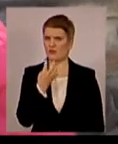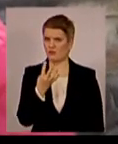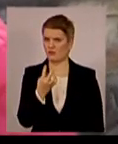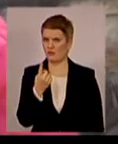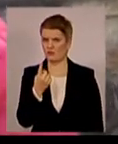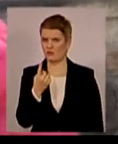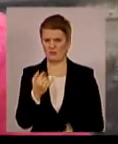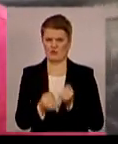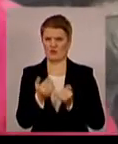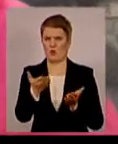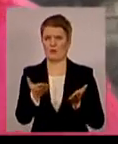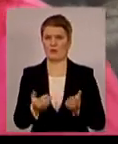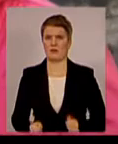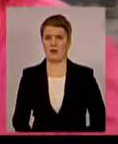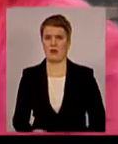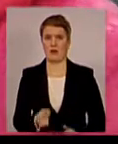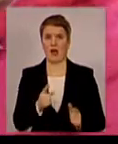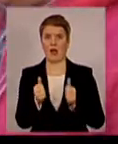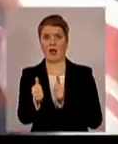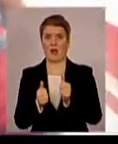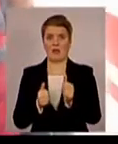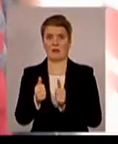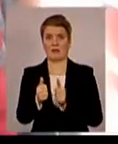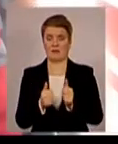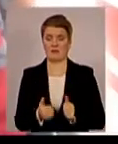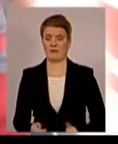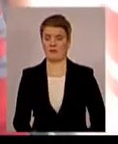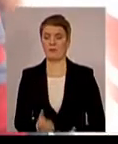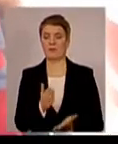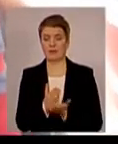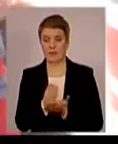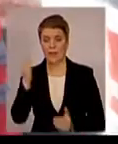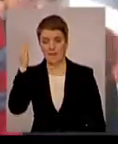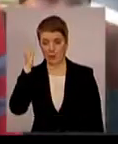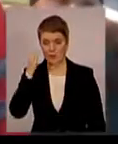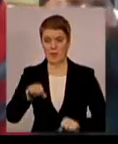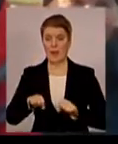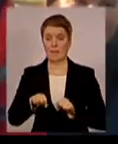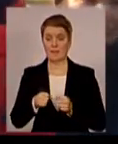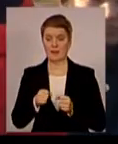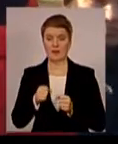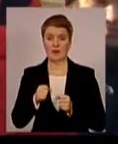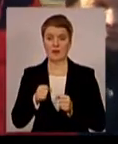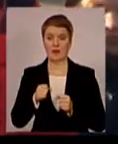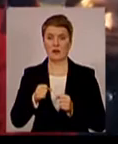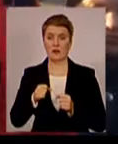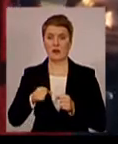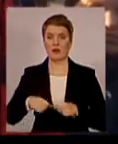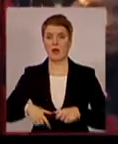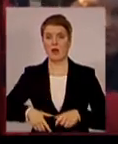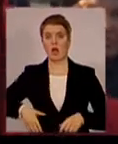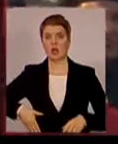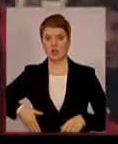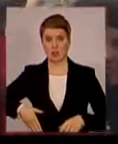104-й? 104-й. Вони з ним починали. Є підозрення на перелом анатомічної шейки бедренної кості.